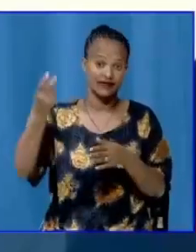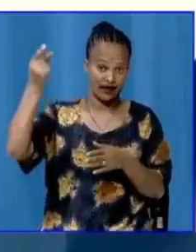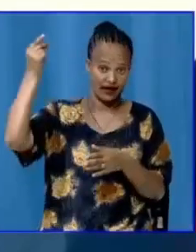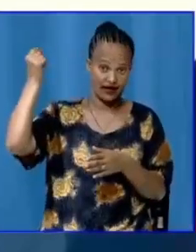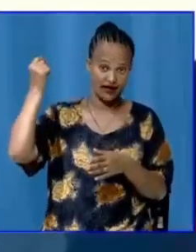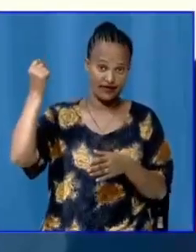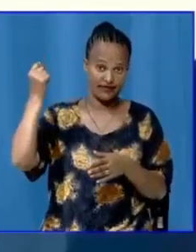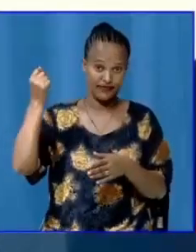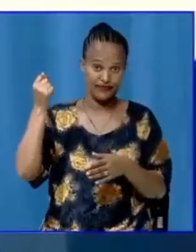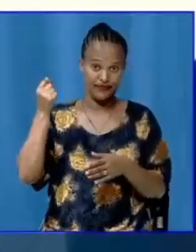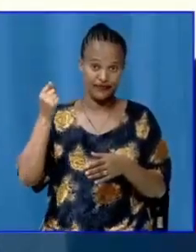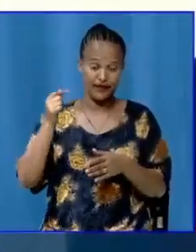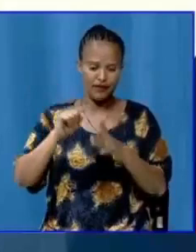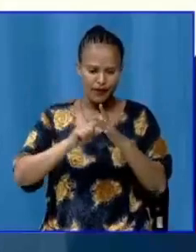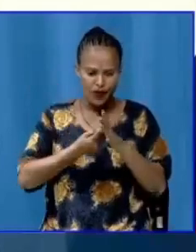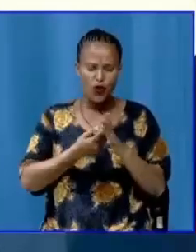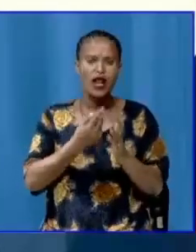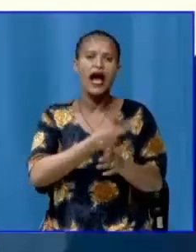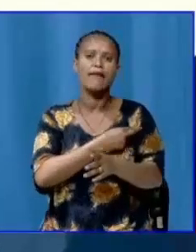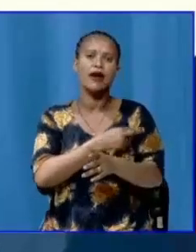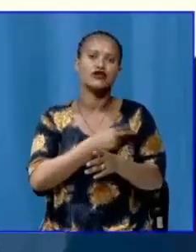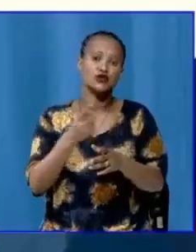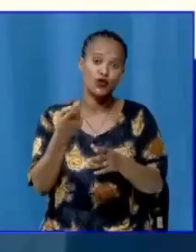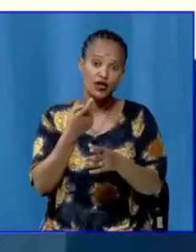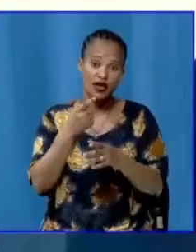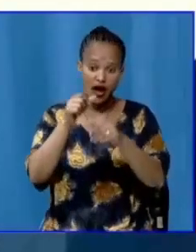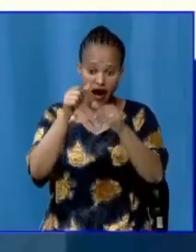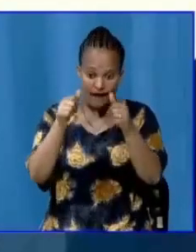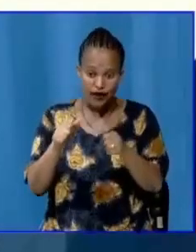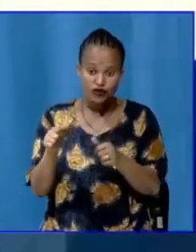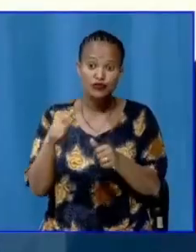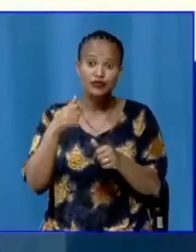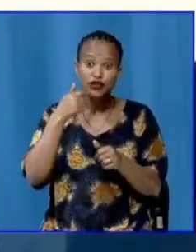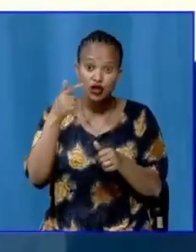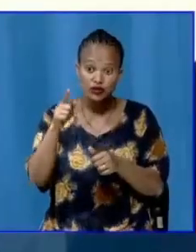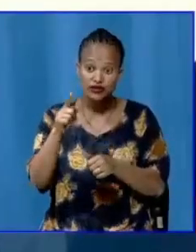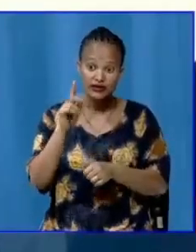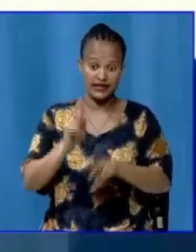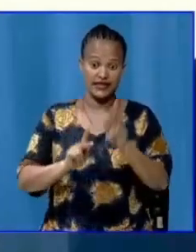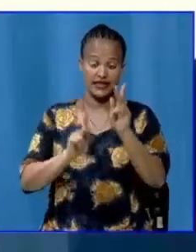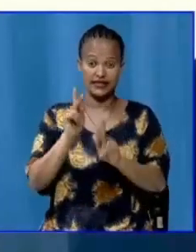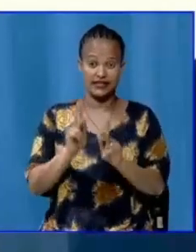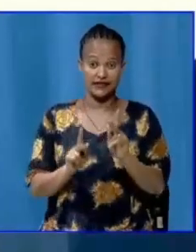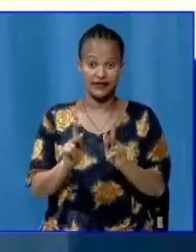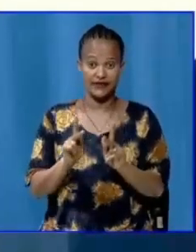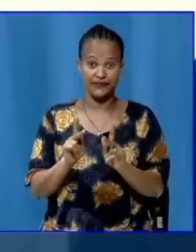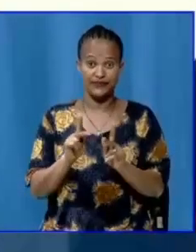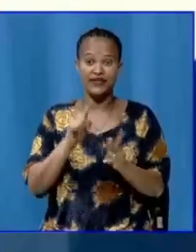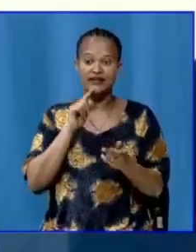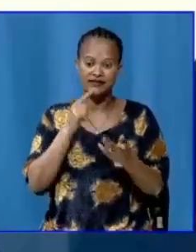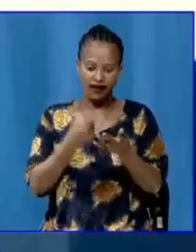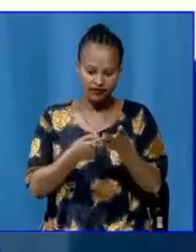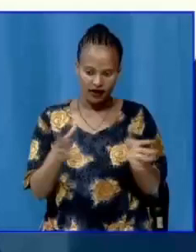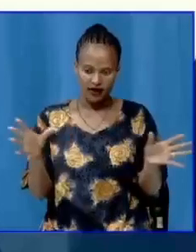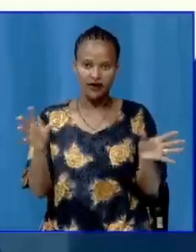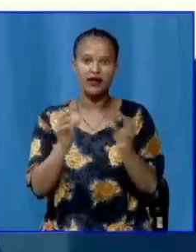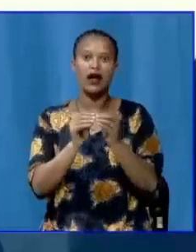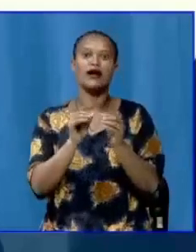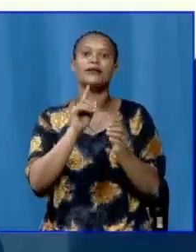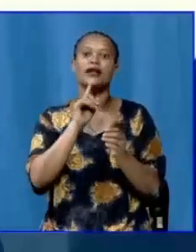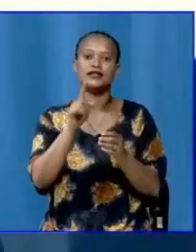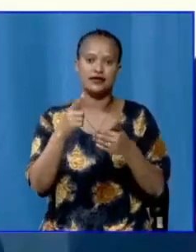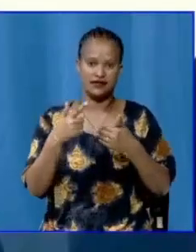ቀደም መበቆል ሃይማኖት ዝኾነ ኣብ ኣኽሱም ይኹነልና እንተኢሉ እቲ ህዝቢ ዳታታት እተኣኻኽብ ኢና